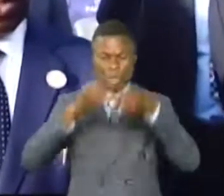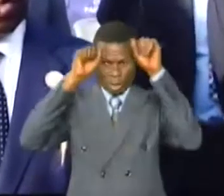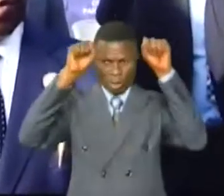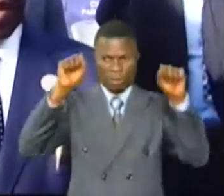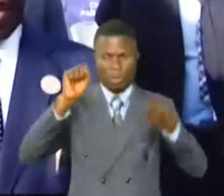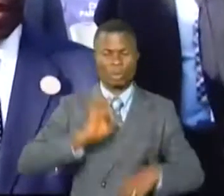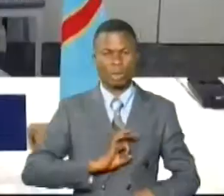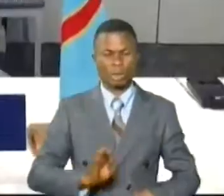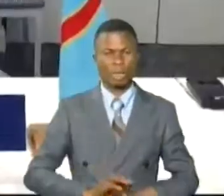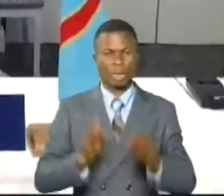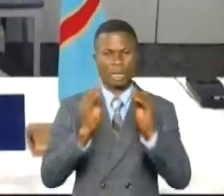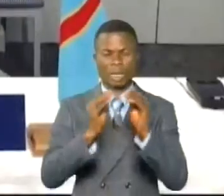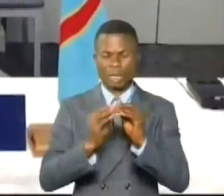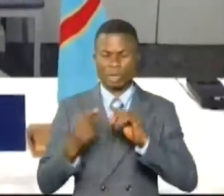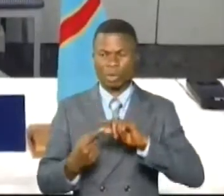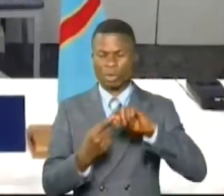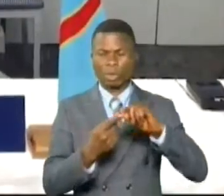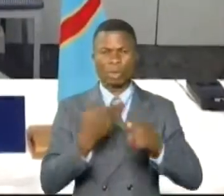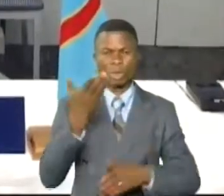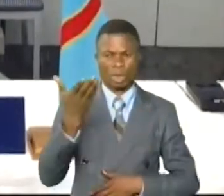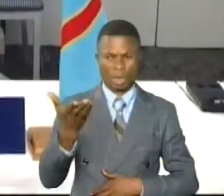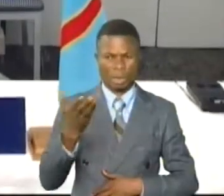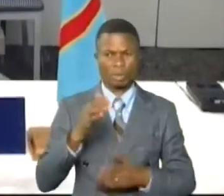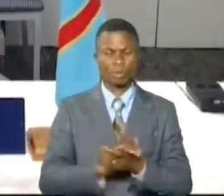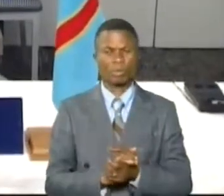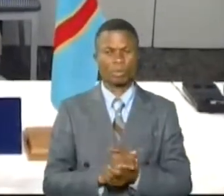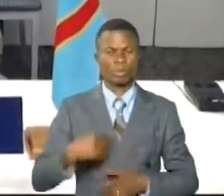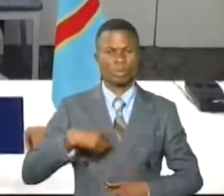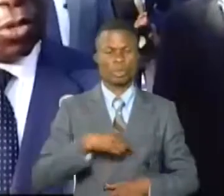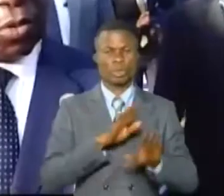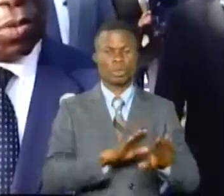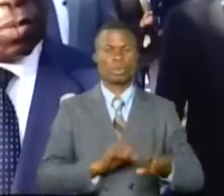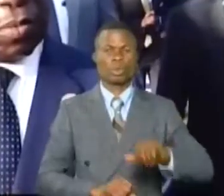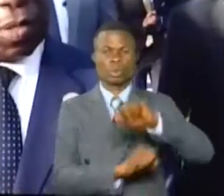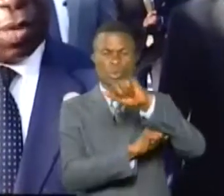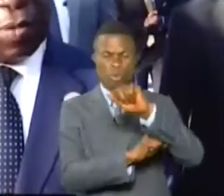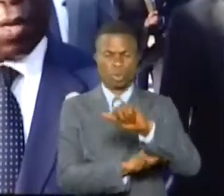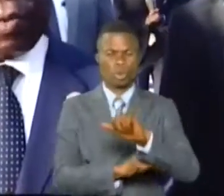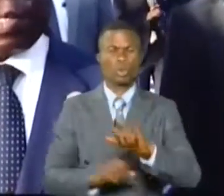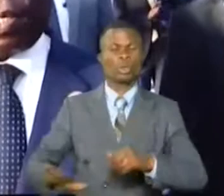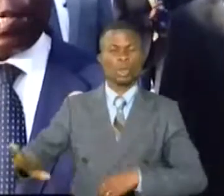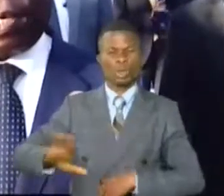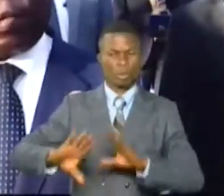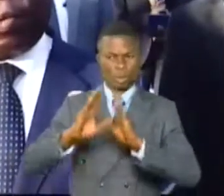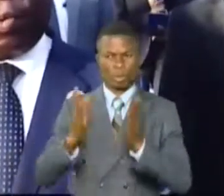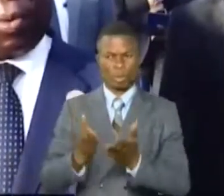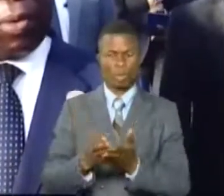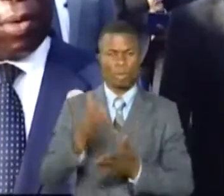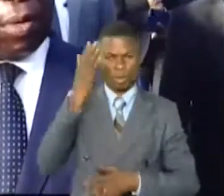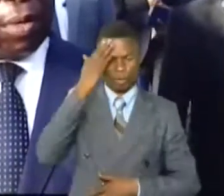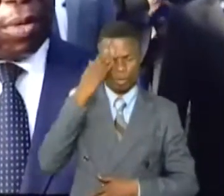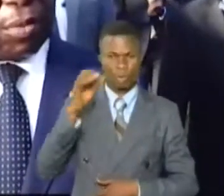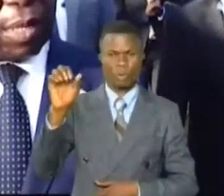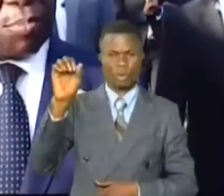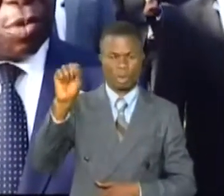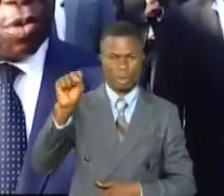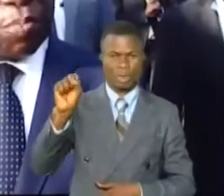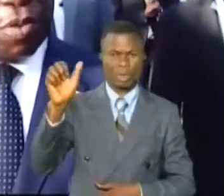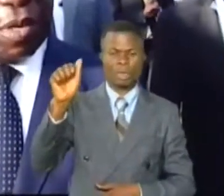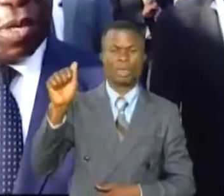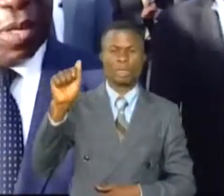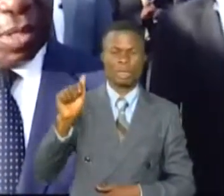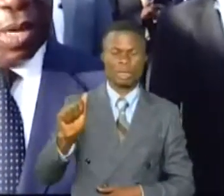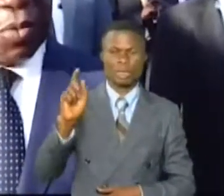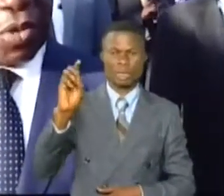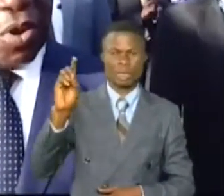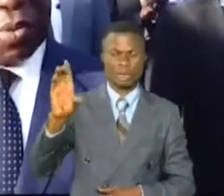à ce sommet extraordinaire. Nous attendons l'appui de la région. Vous savez que la SADC nous appuie